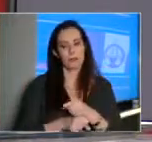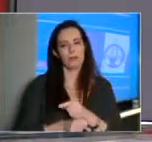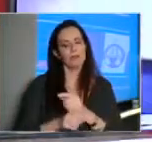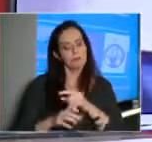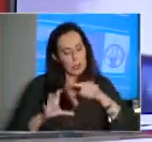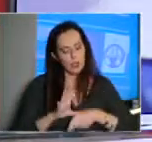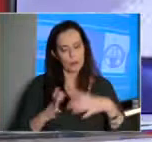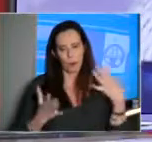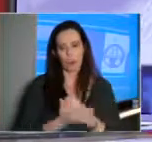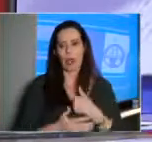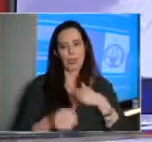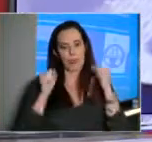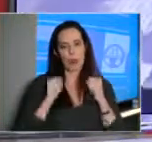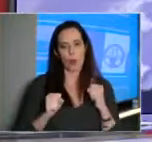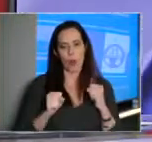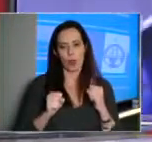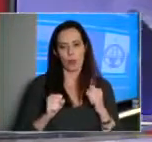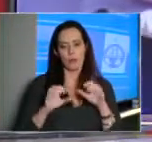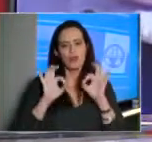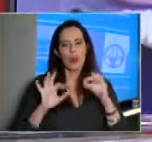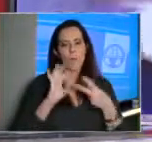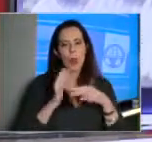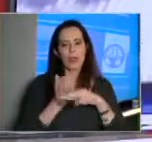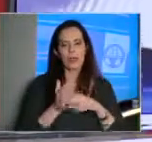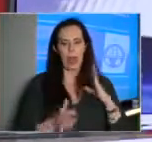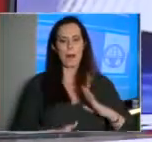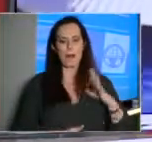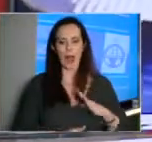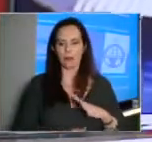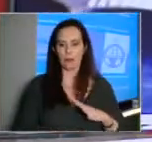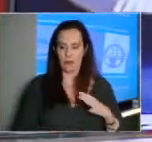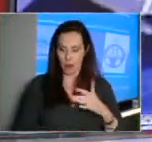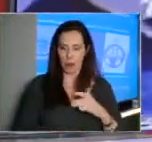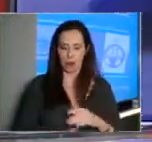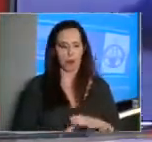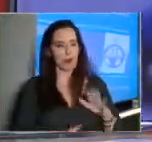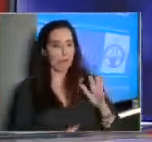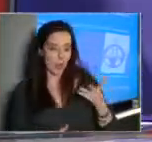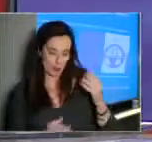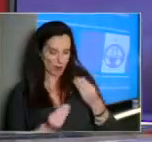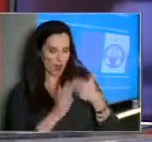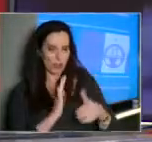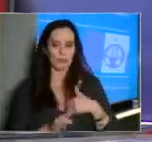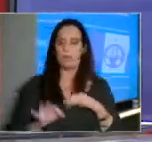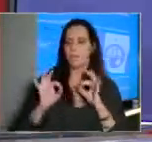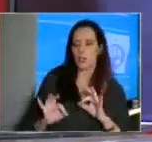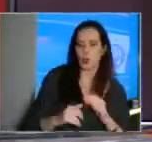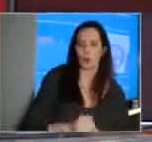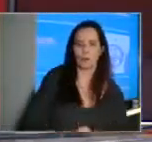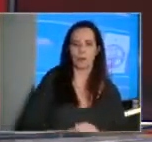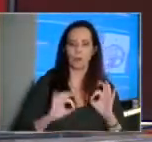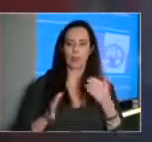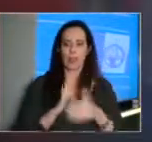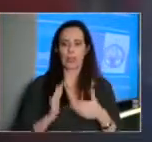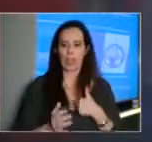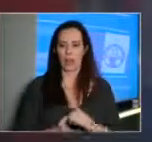יסודית ומוצלחת, אני בטוח, לטובת הפוליטיקה הממלכתית. אני המפלגתי... זה משהו שחסר לנו. בדיוק, זה בדיוק מה